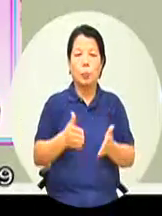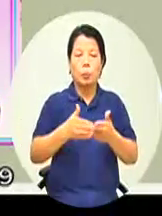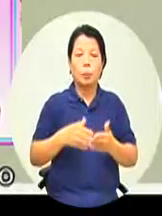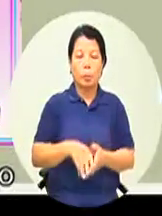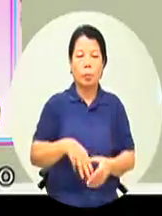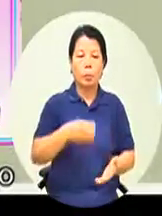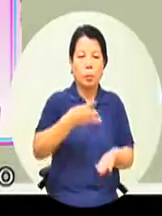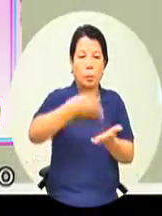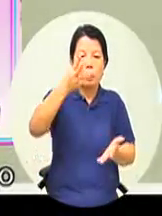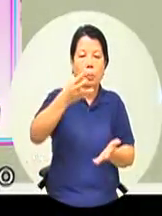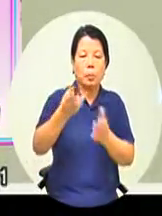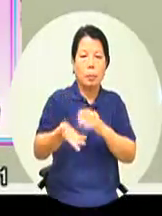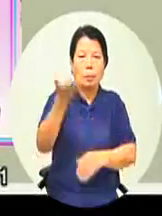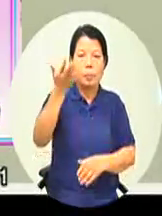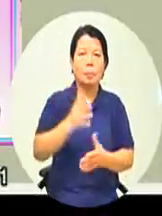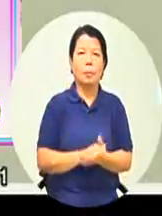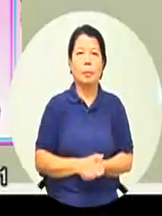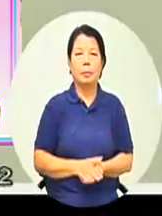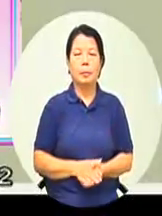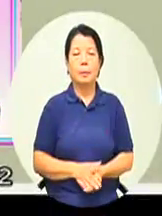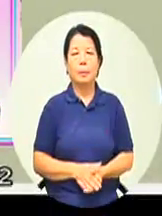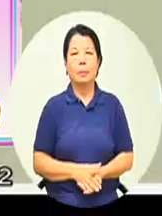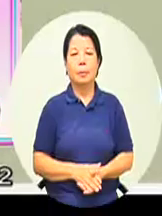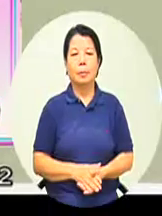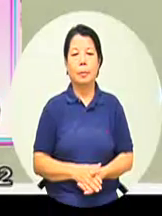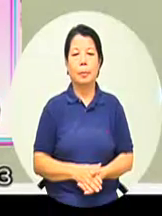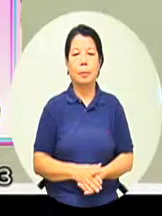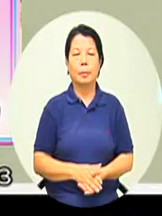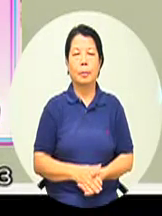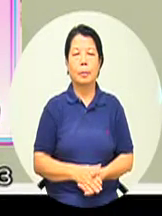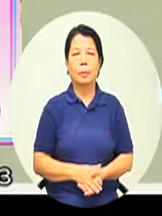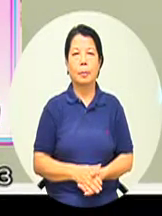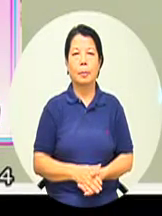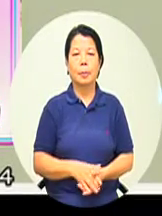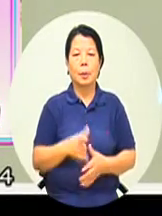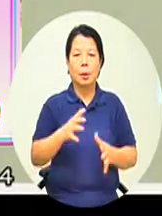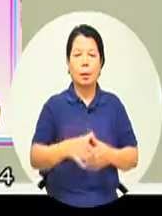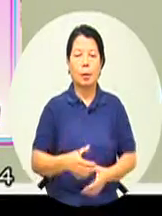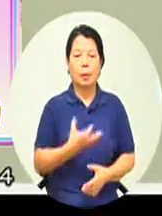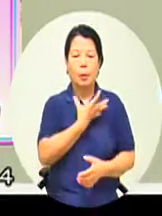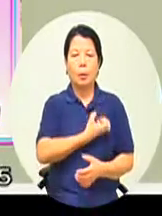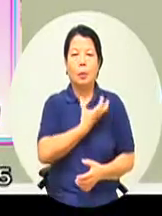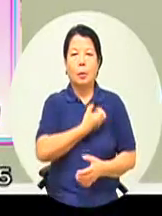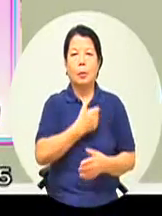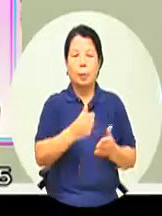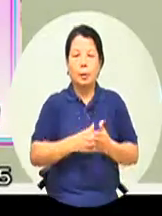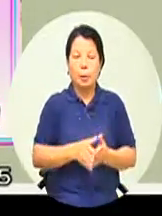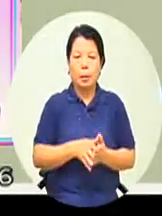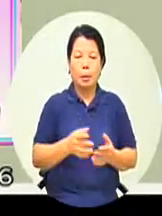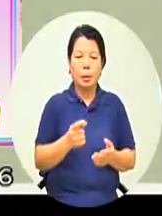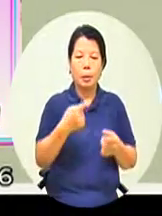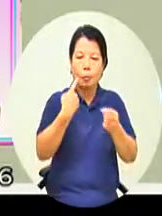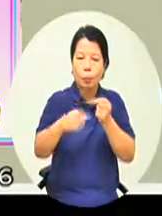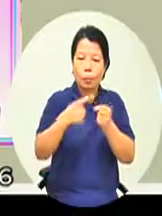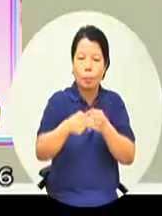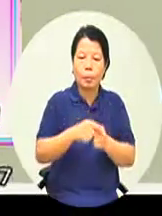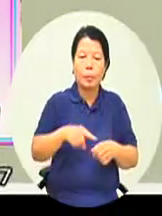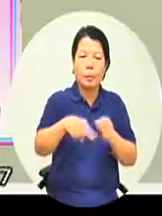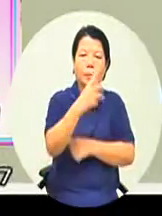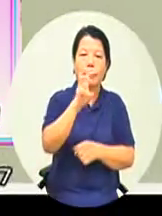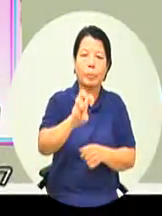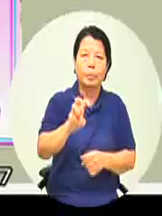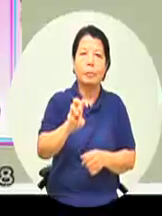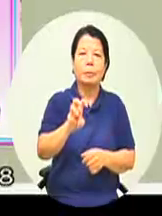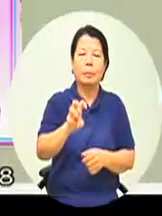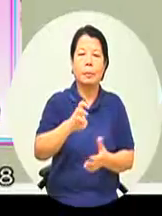3次以上了，3遍啦，哦，啊，心跳速率要1分钟要130次，哦，可